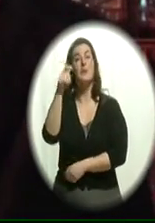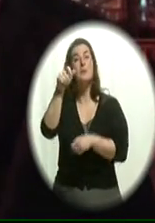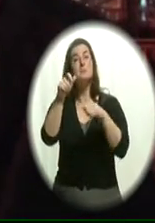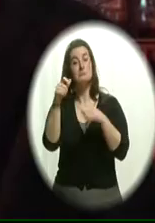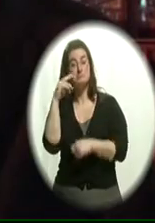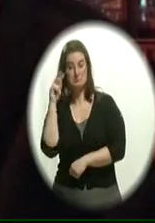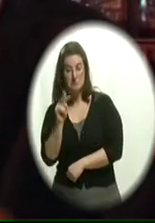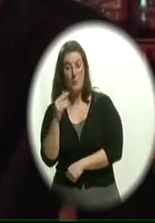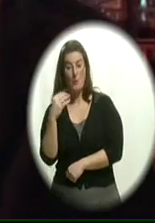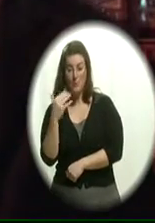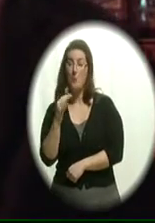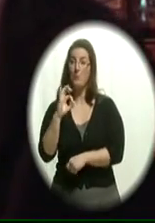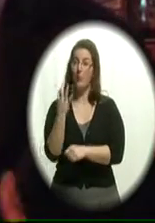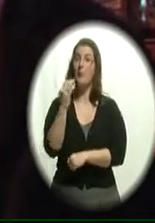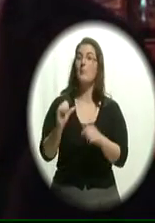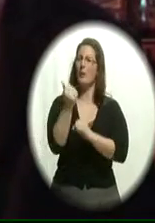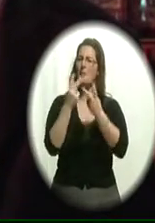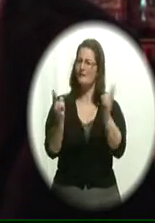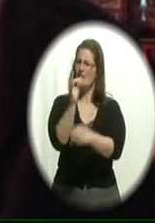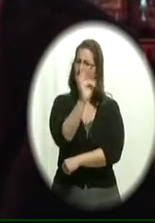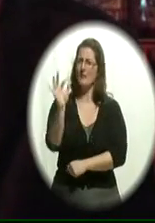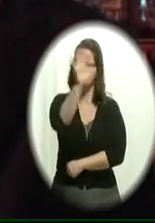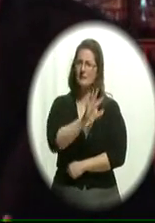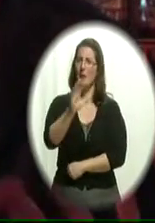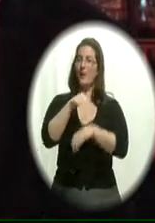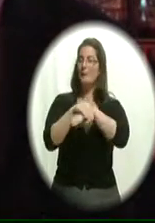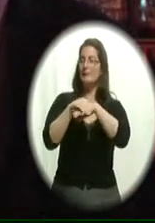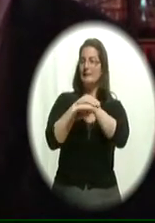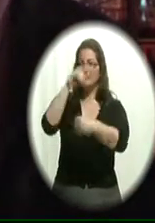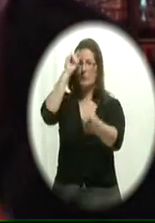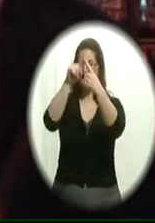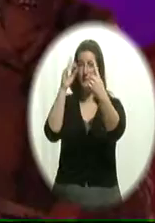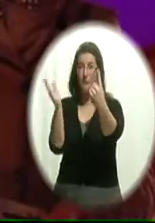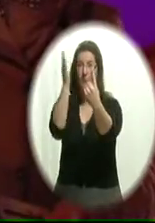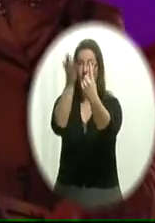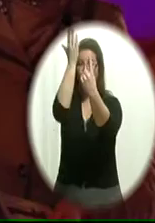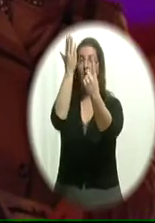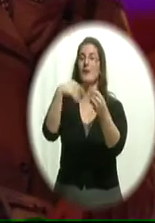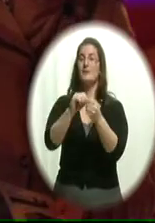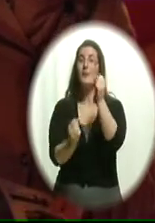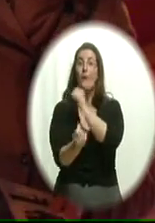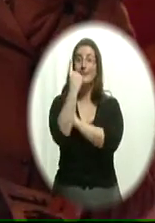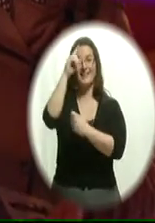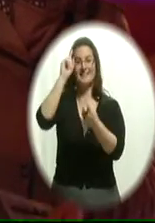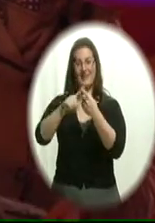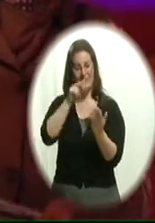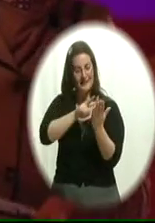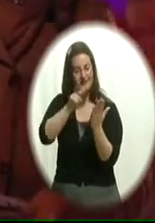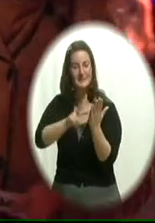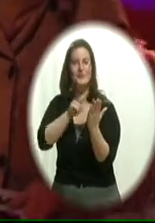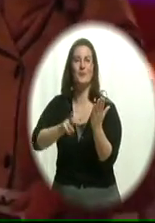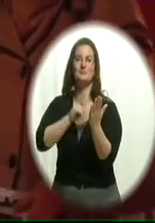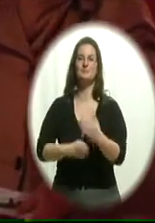dit oui, vous êtes la collectivité en France qui a la politique à la fois la plus ambitieuse et la plus originale en matière de lecture. Nous, ce qu'on veut, c'est faire en